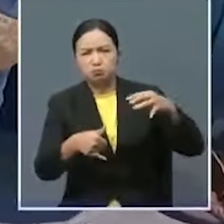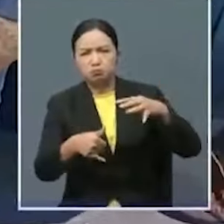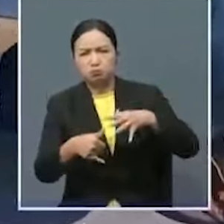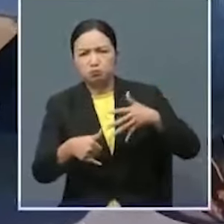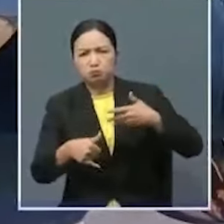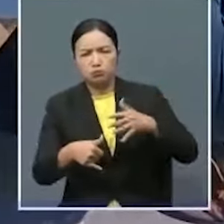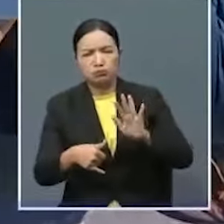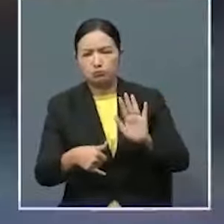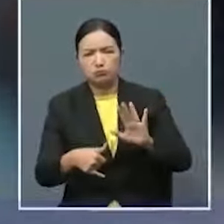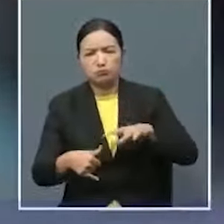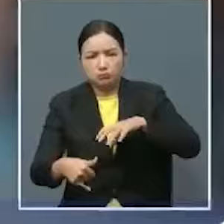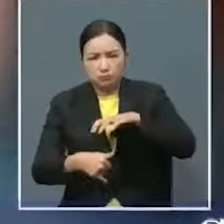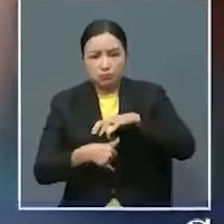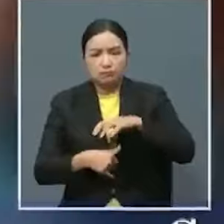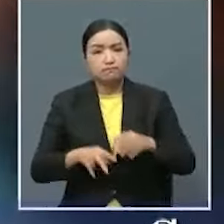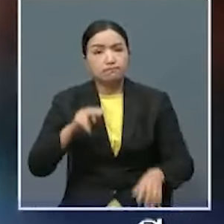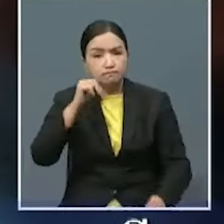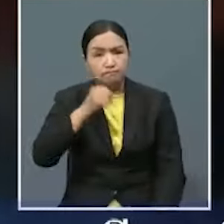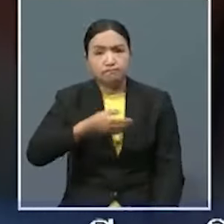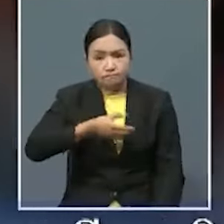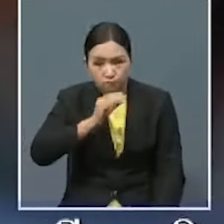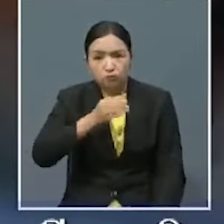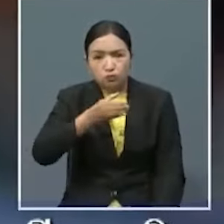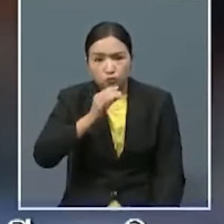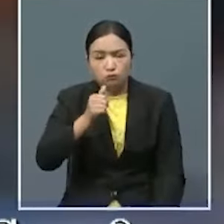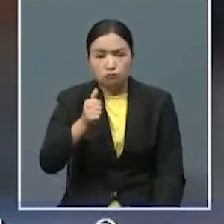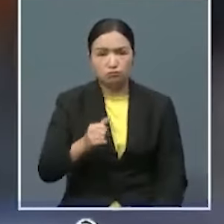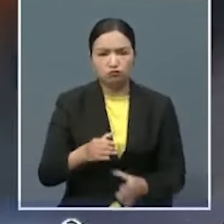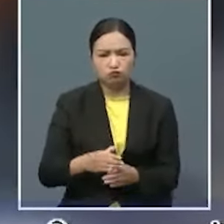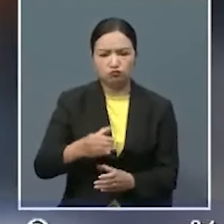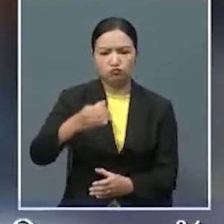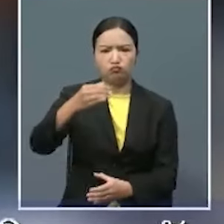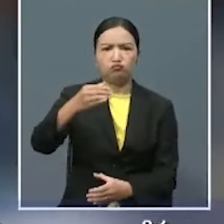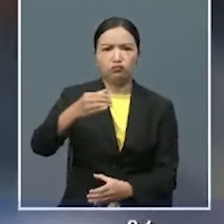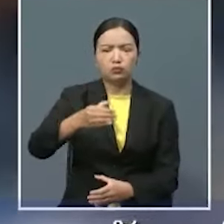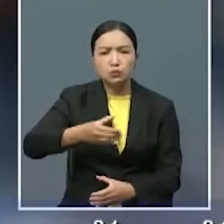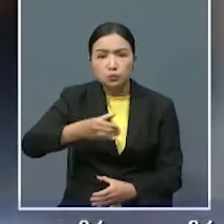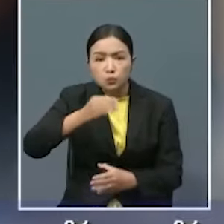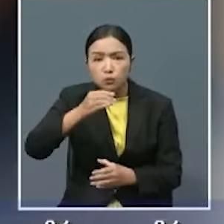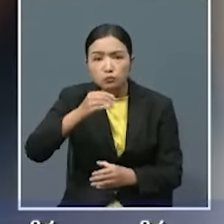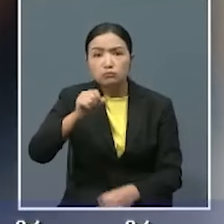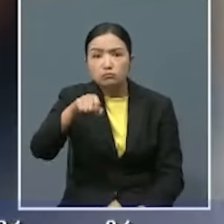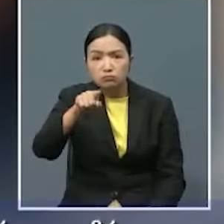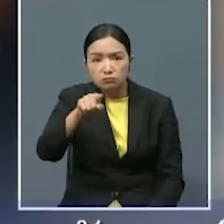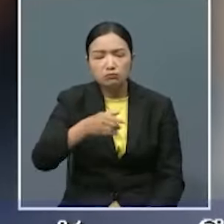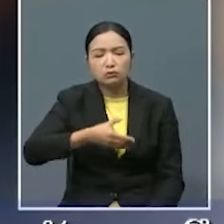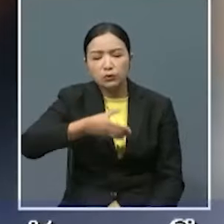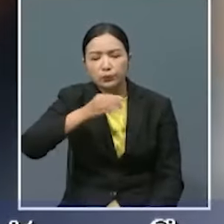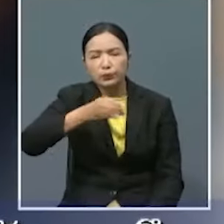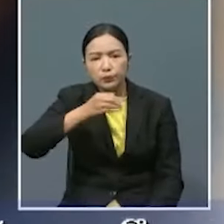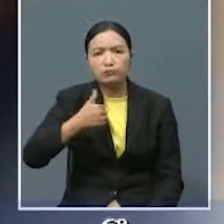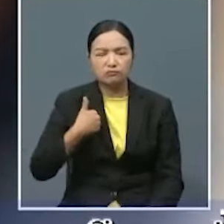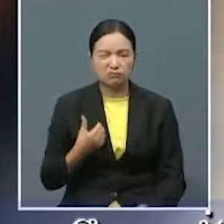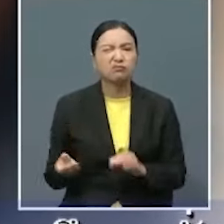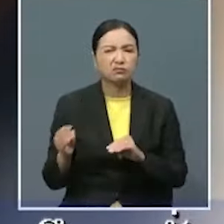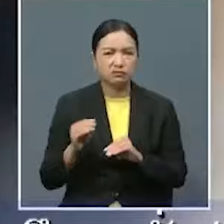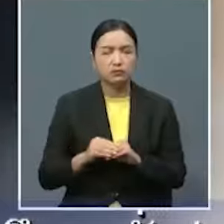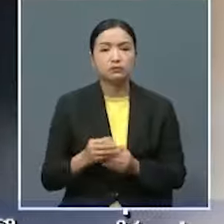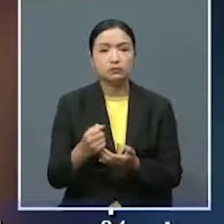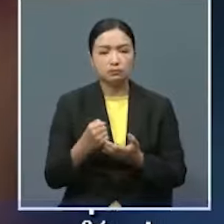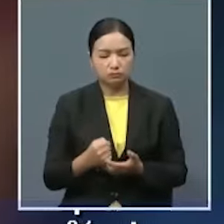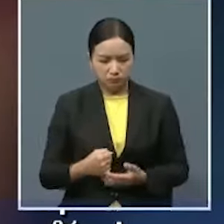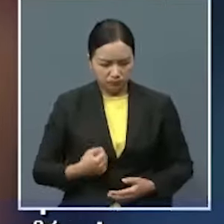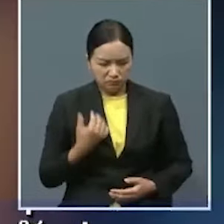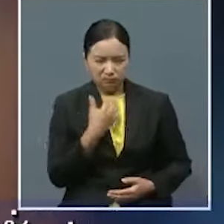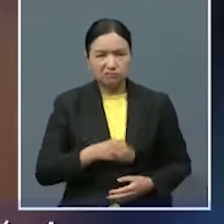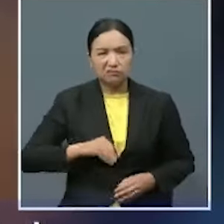นี้ต้องดื่มน้ำมากกว่าปกติ1ขวดใหญ่เราดื่มกันอยู่แล้วแต่ว่าอาจจะต้องมากกว่านั้นนะคะเพื่อชดเชยการเสียน้ำในร่างกาย